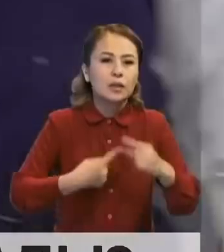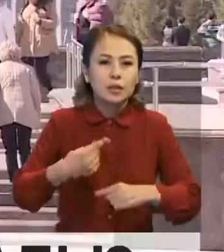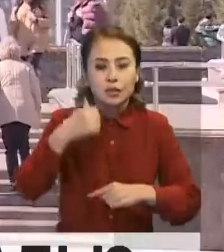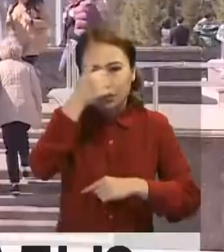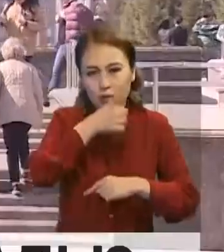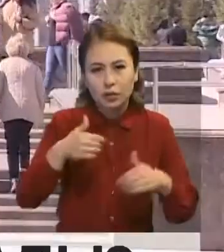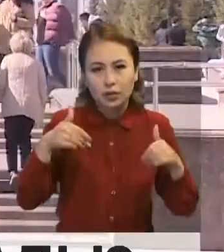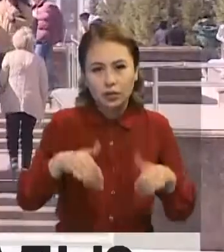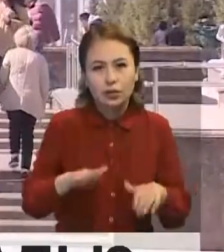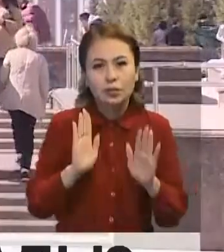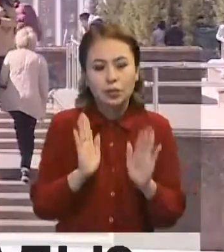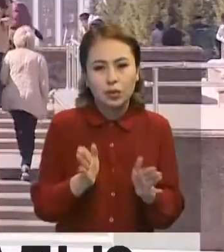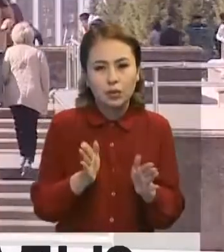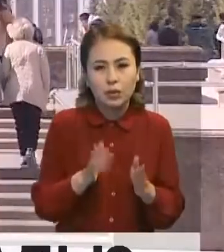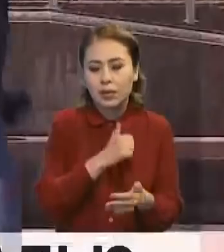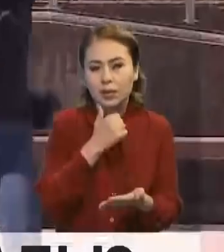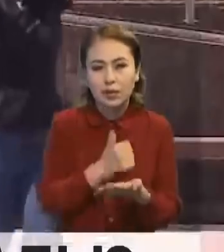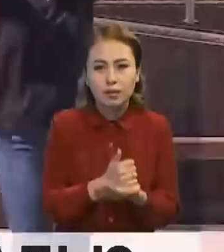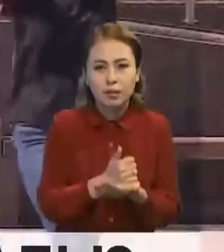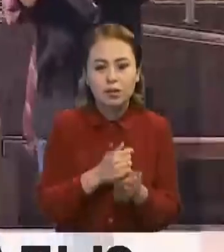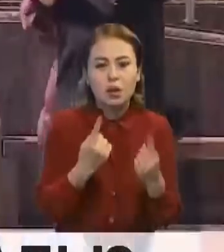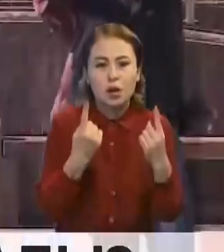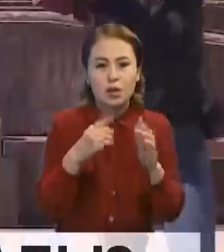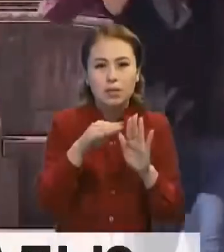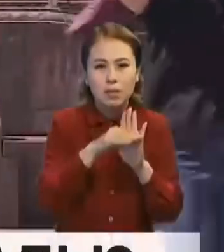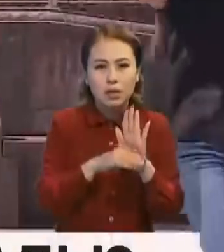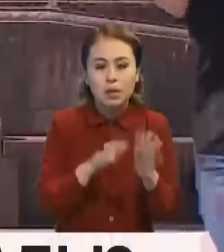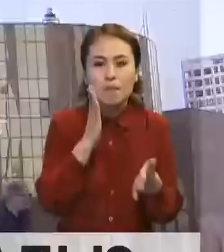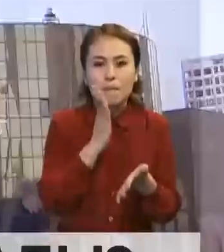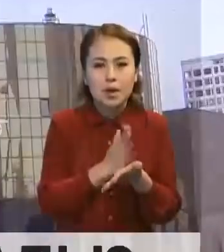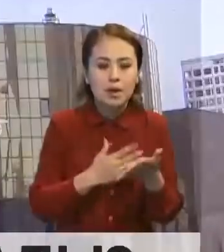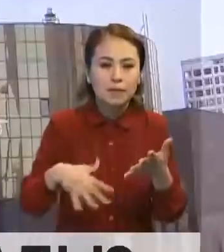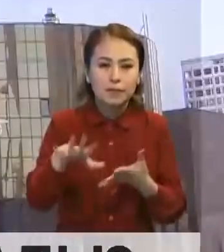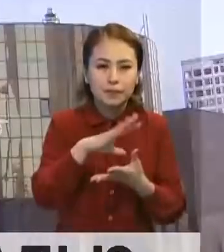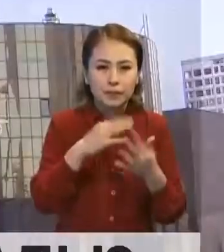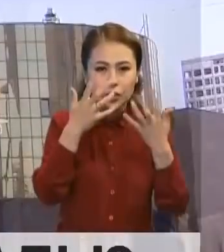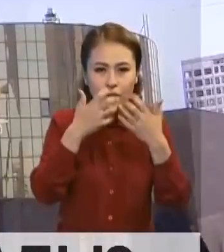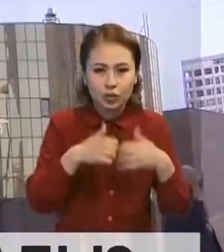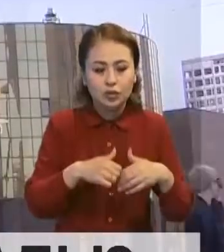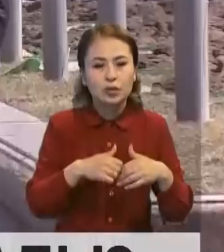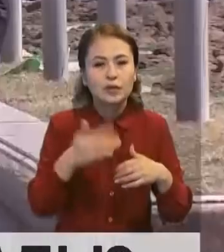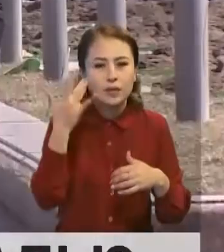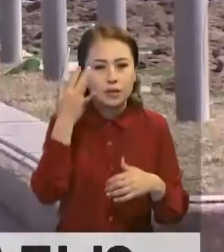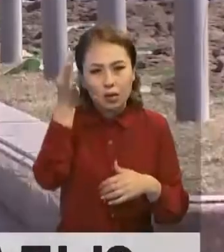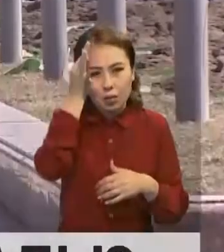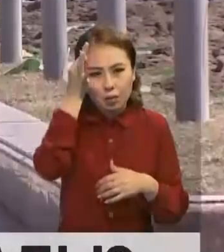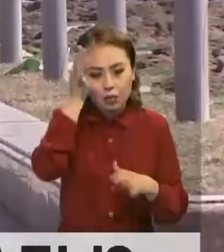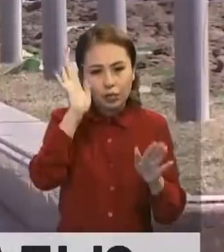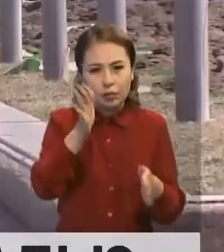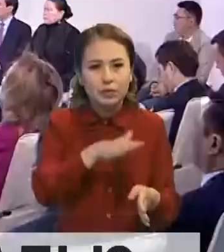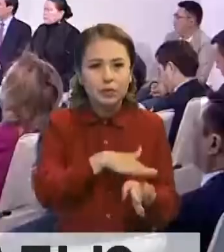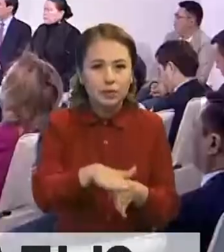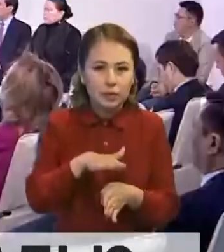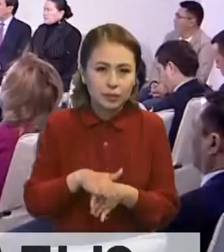шешімін табады деп сендірді. Бастысы ауқымды бағдарлама түзілді. Енді оны бармақ басты көз қыстылыққа салмай, жүйелі іске асыру